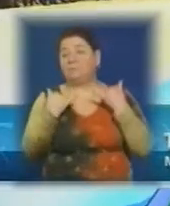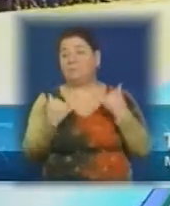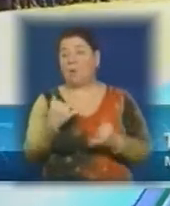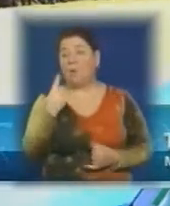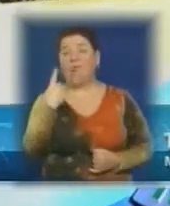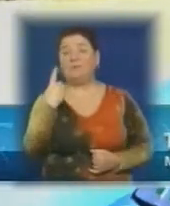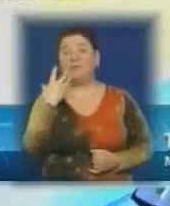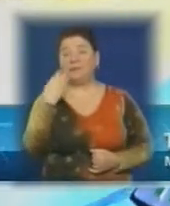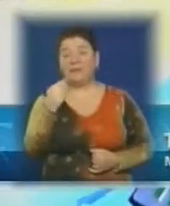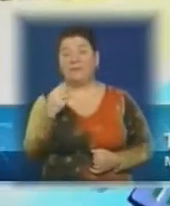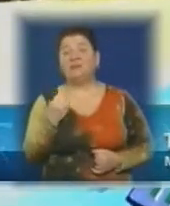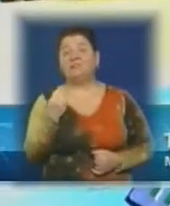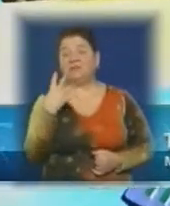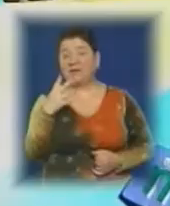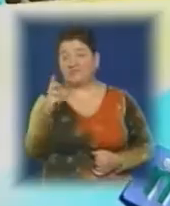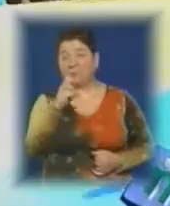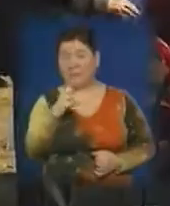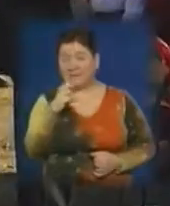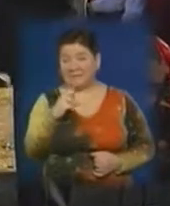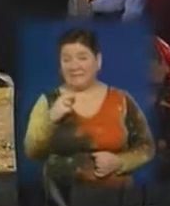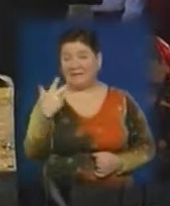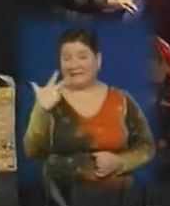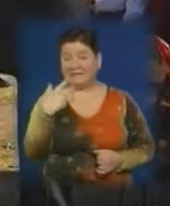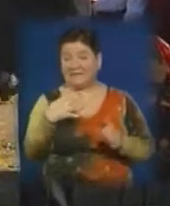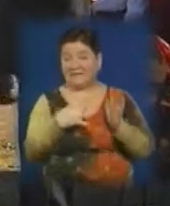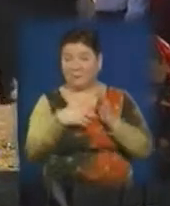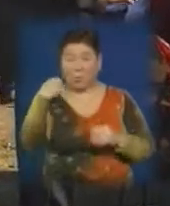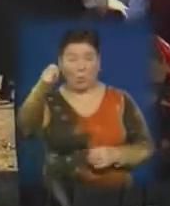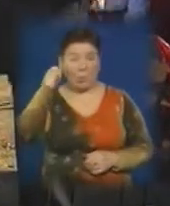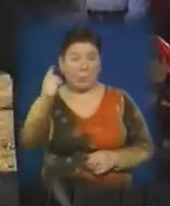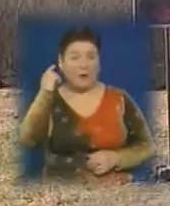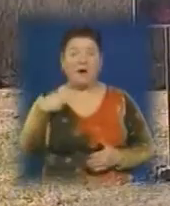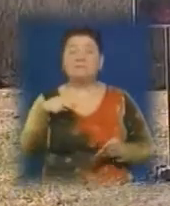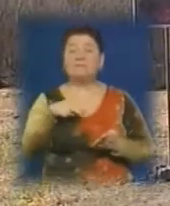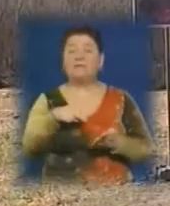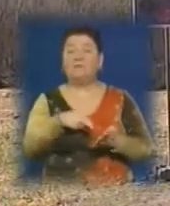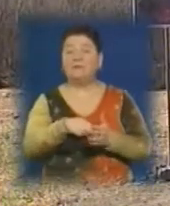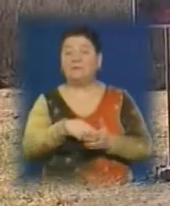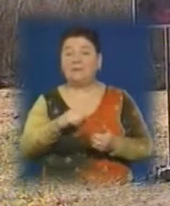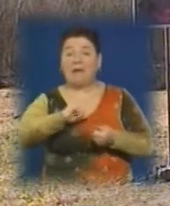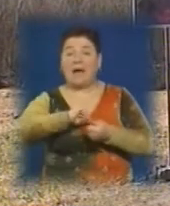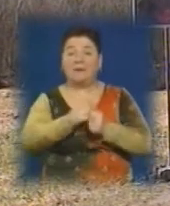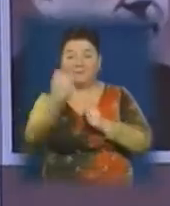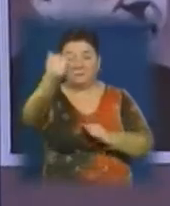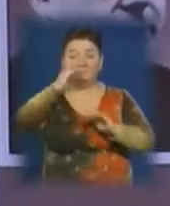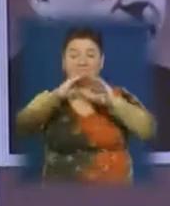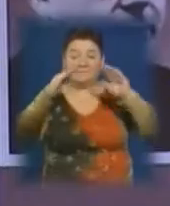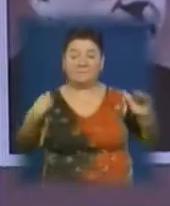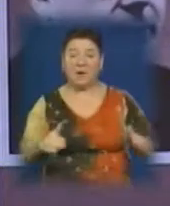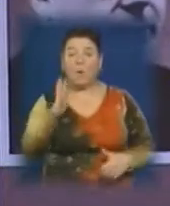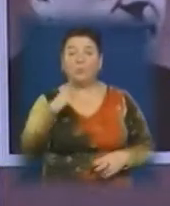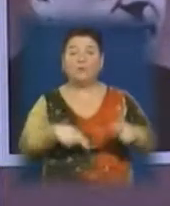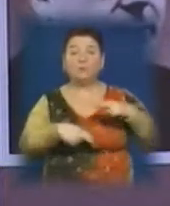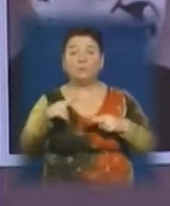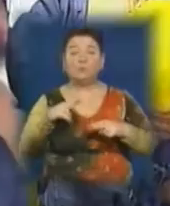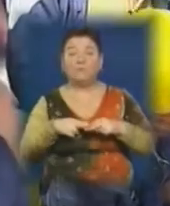заснована 14 березня 1939 року. Закінчились урочистості встановленням пам'ятного каменю, на місці якого буде збудовано